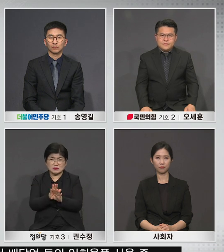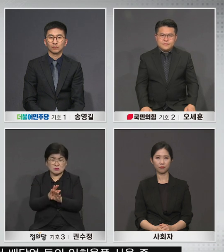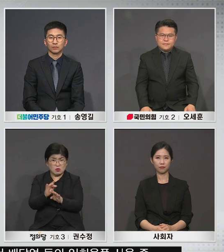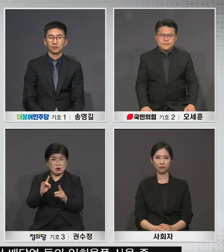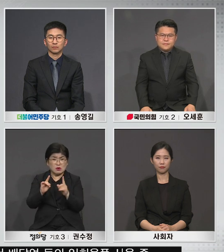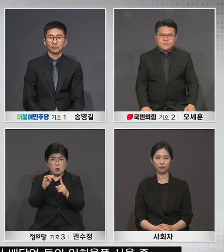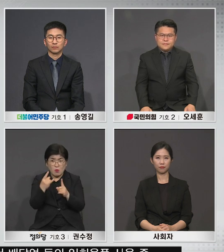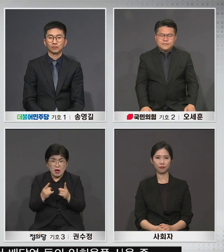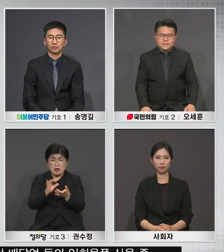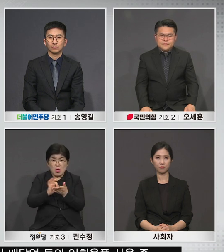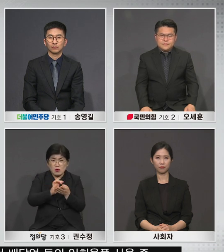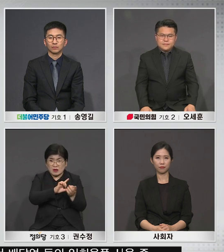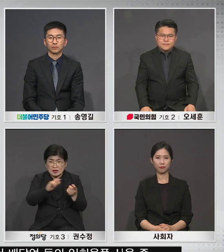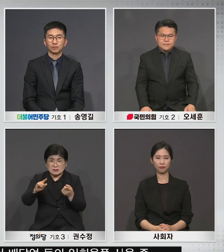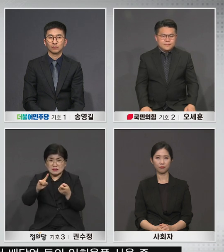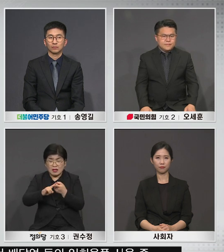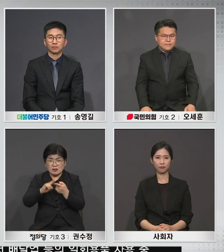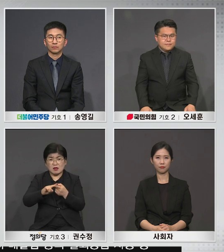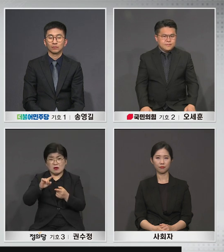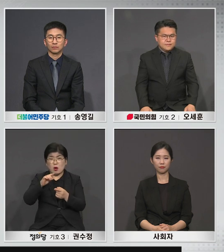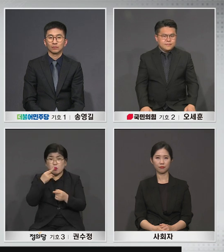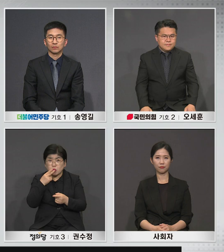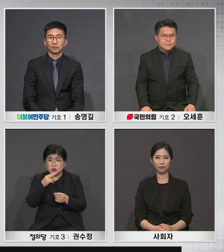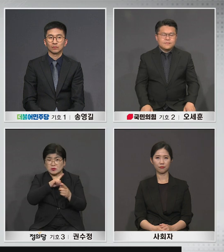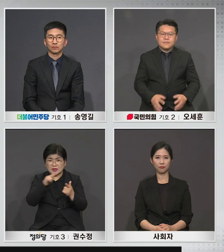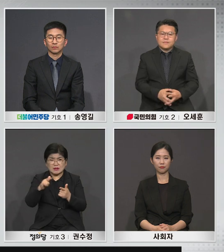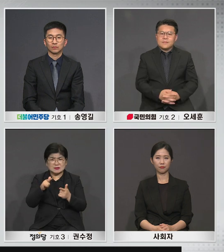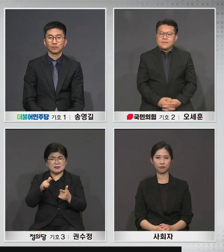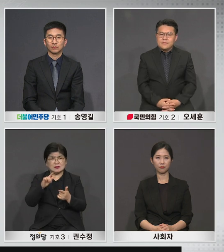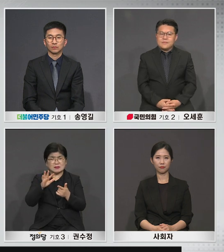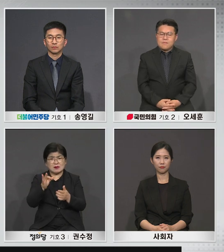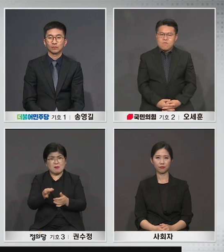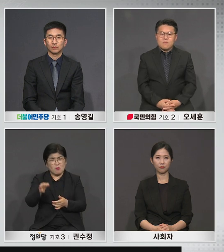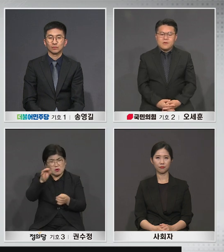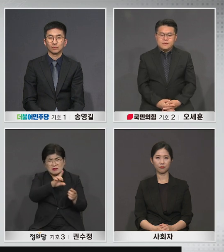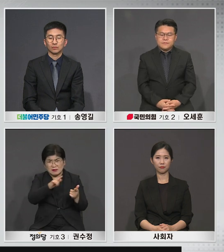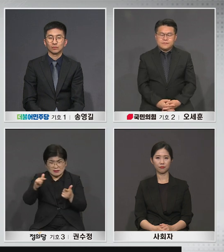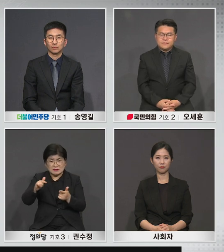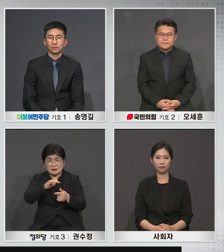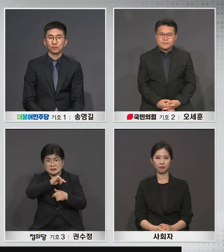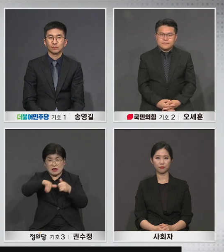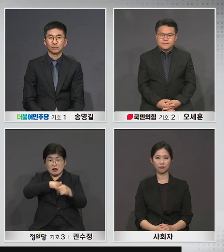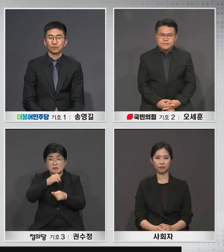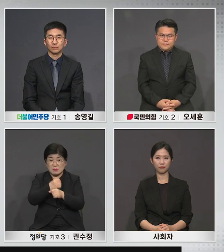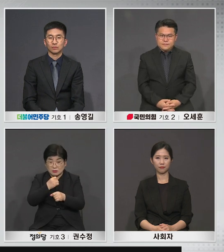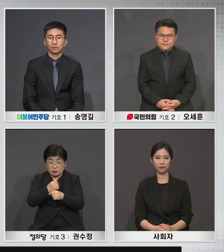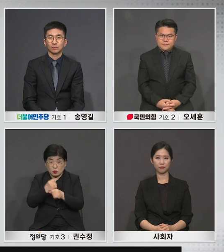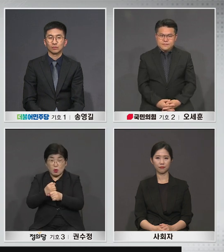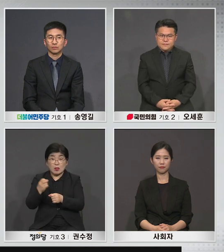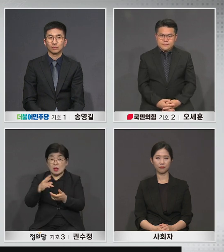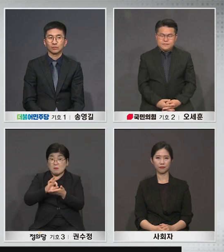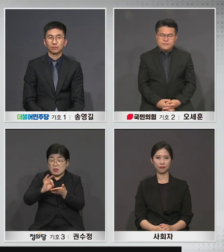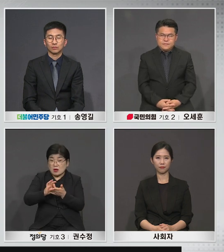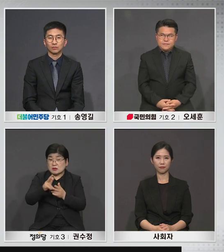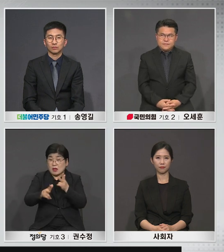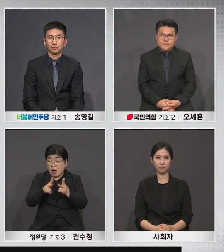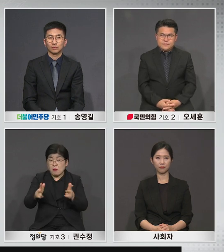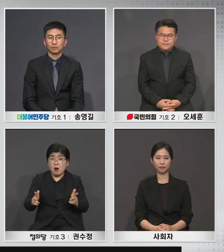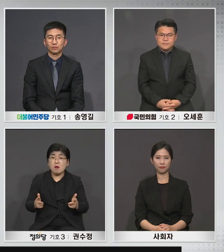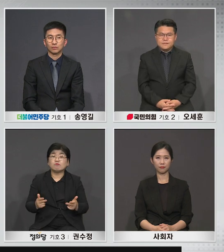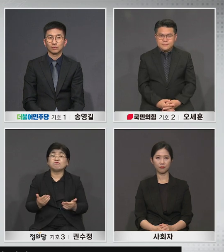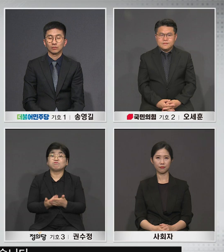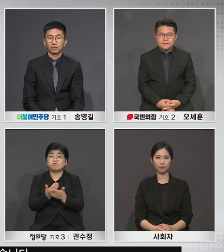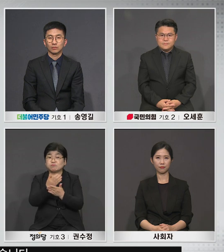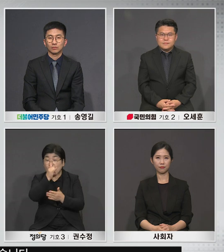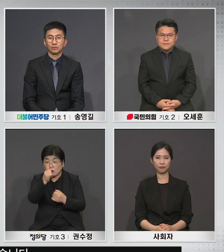민간 영역에서 재활용품과 관련된 사회적 기업과 협동조합의 지원, 그리고 재활용품 업체를 육성하고, 공공의 영역에서